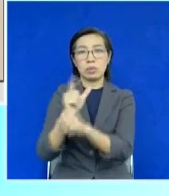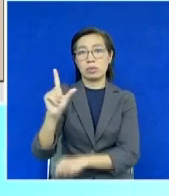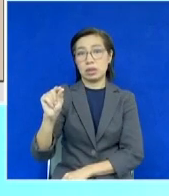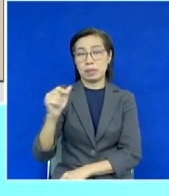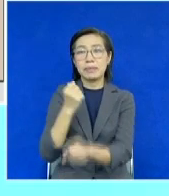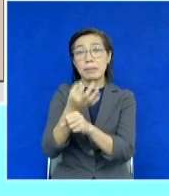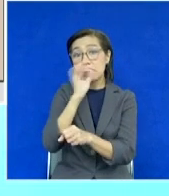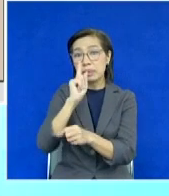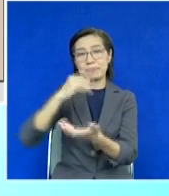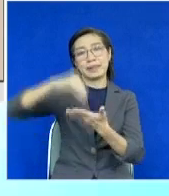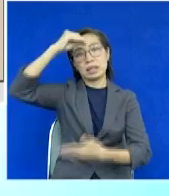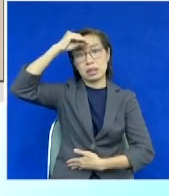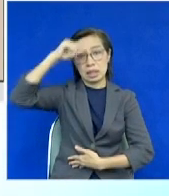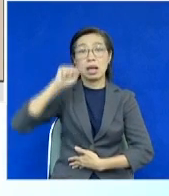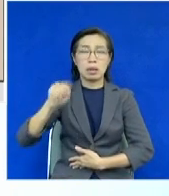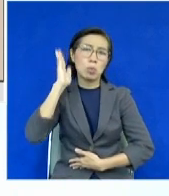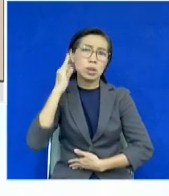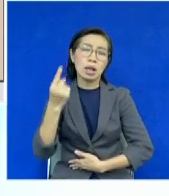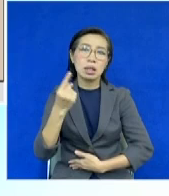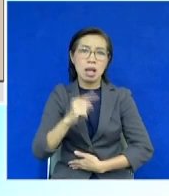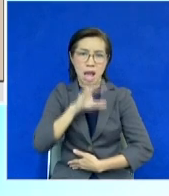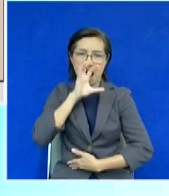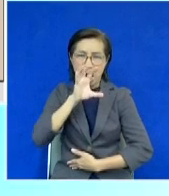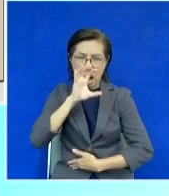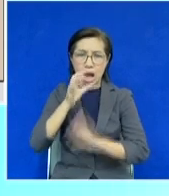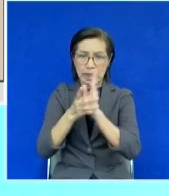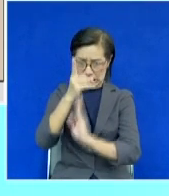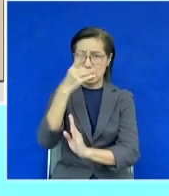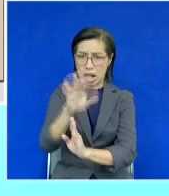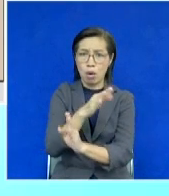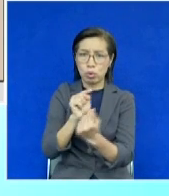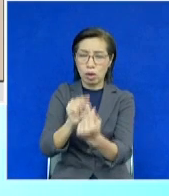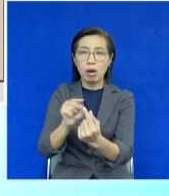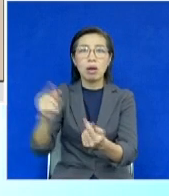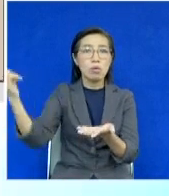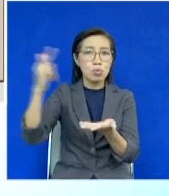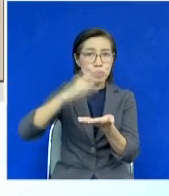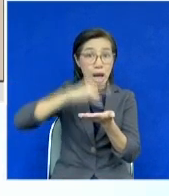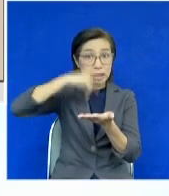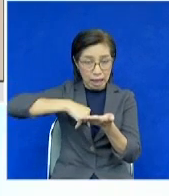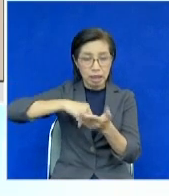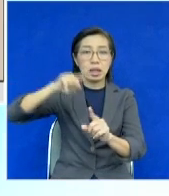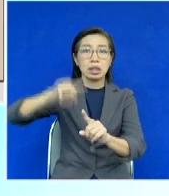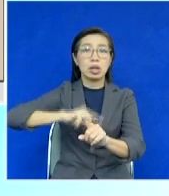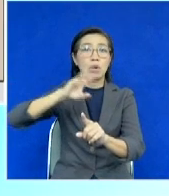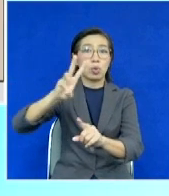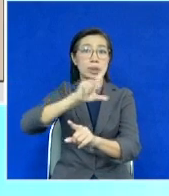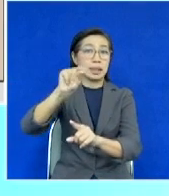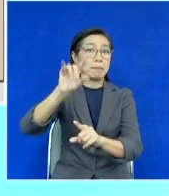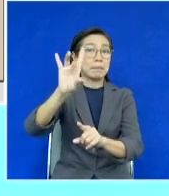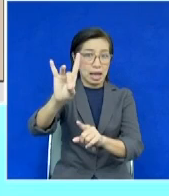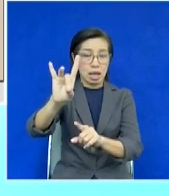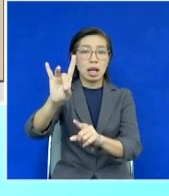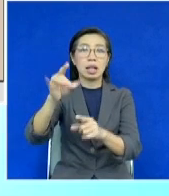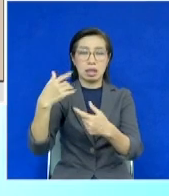อาชีพนักศึกษารายนี้มีอาการไอมา1สัปดาห์นะคะเดินทางมาถึงไทยในวันที่28มิถุนายนค่ะ